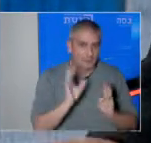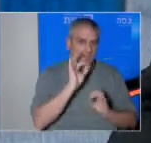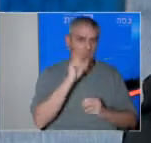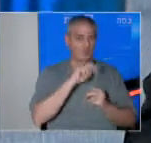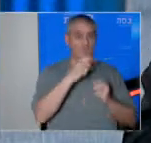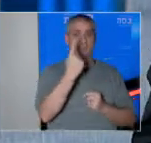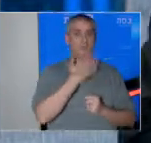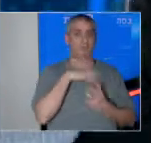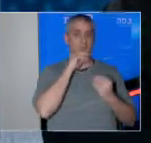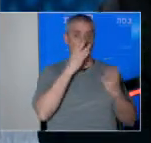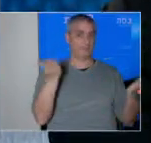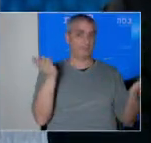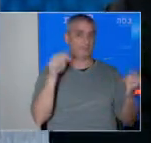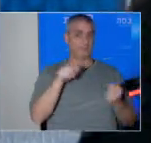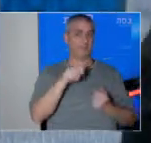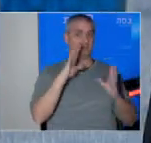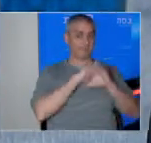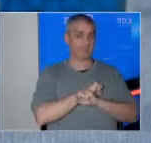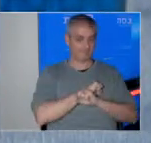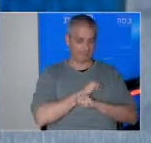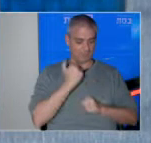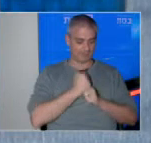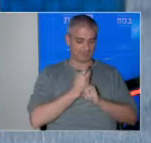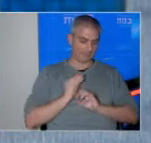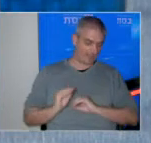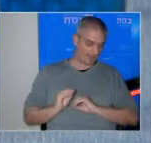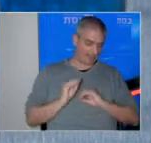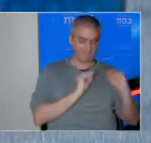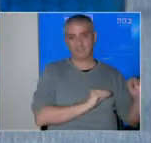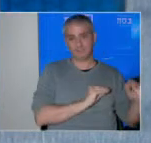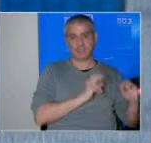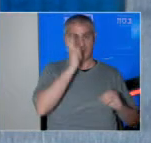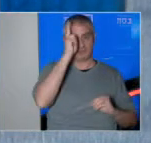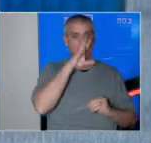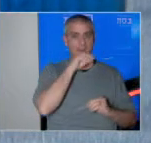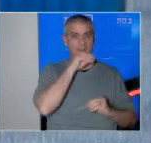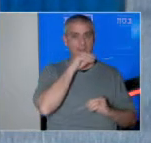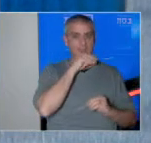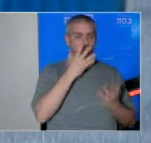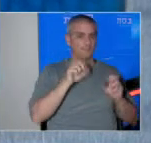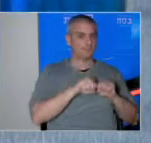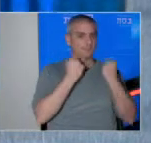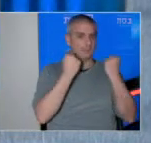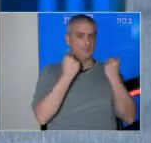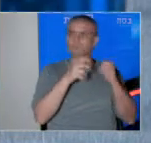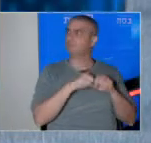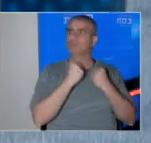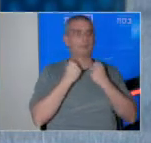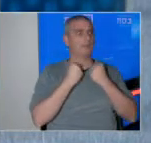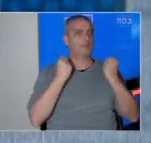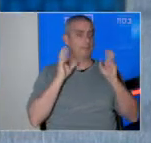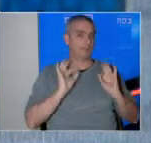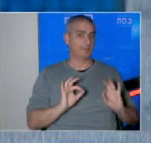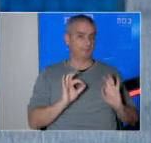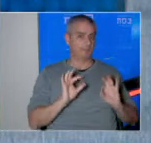לנו עוד נושא אחד שאנחנו רוצים לדבר איתו כאן בכנסת הערב, בואו נעשה עכשיו קפיצה קטנה לחוץ לארץ ונדבר על המשבר, זה משבר דרמטי